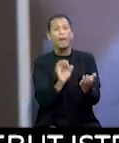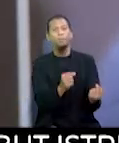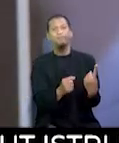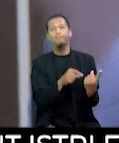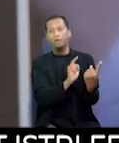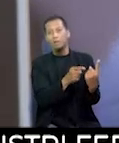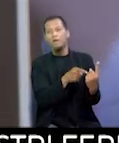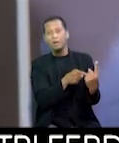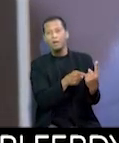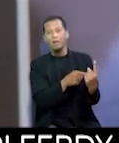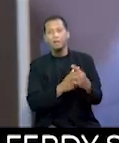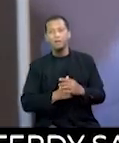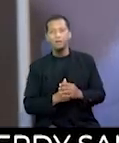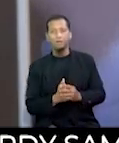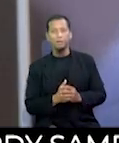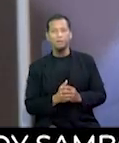material, jadi